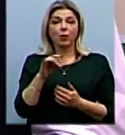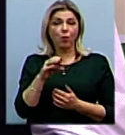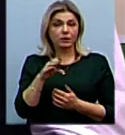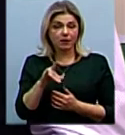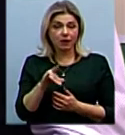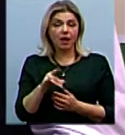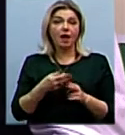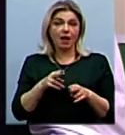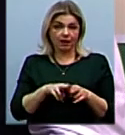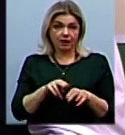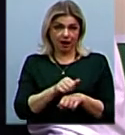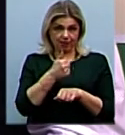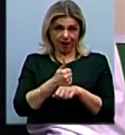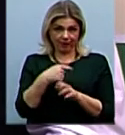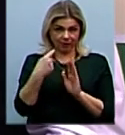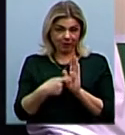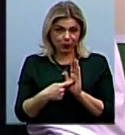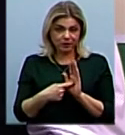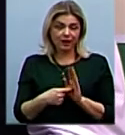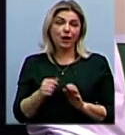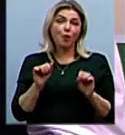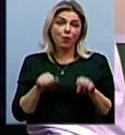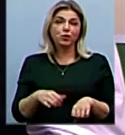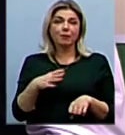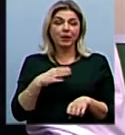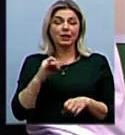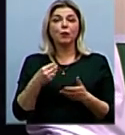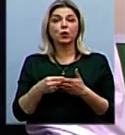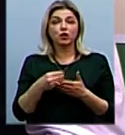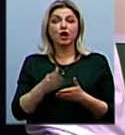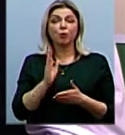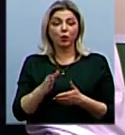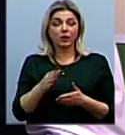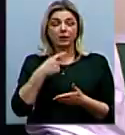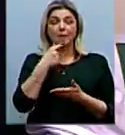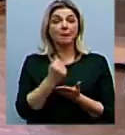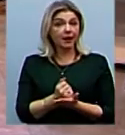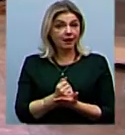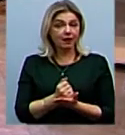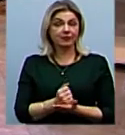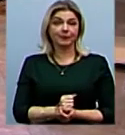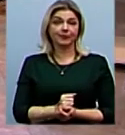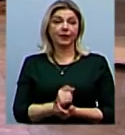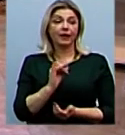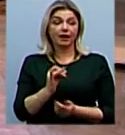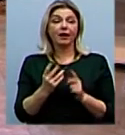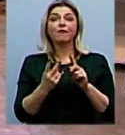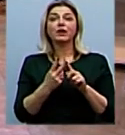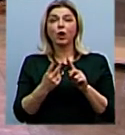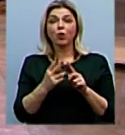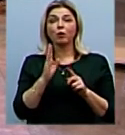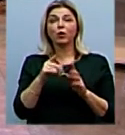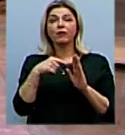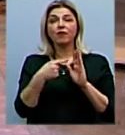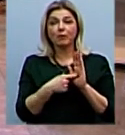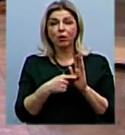это главный такой вопрос. Но, может быть, уже к этому времени бюджет будет принят, и второй будет вопрос